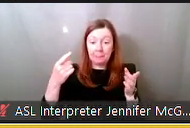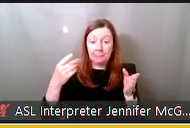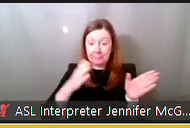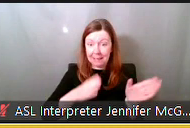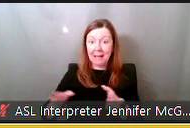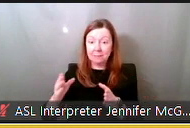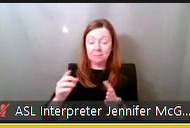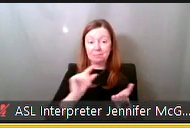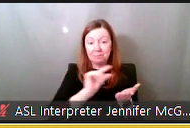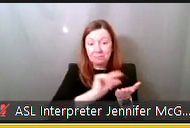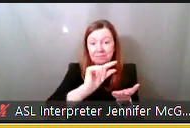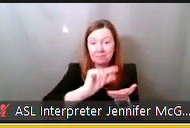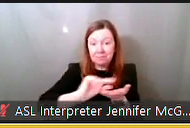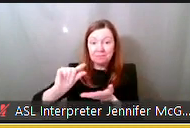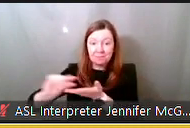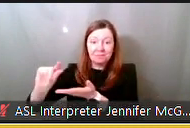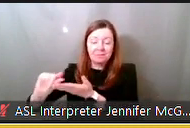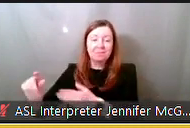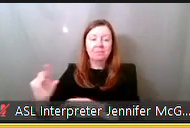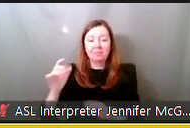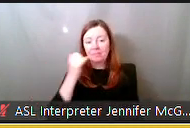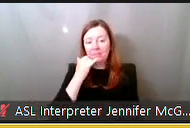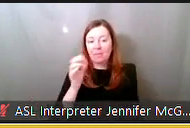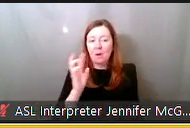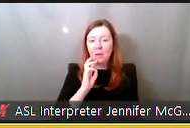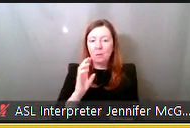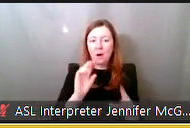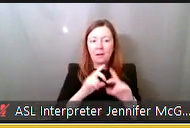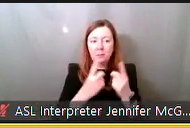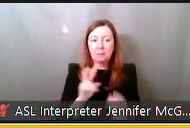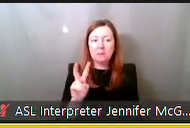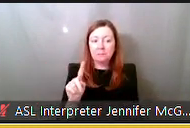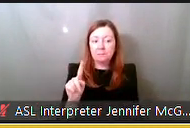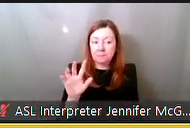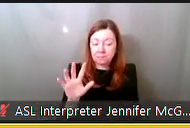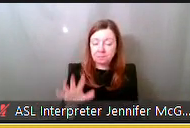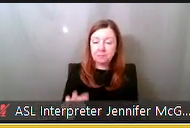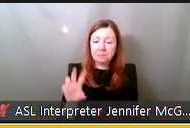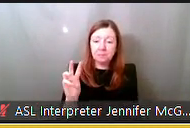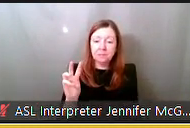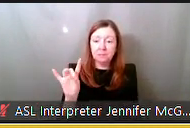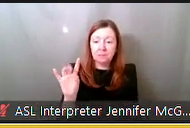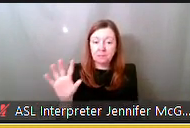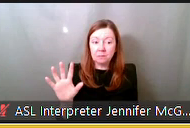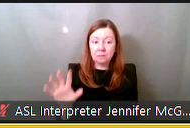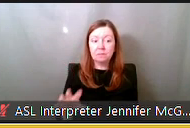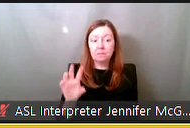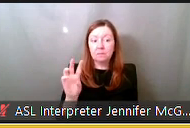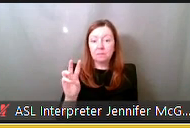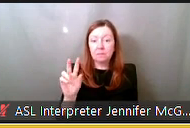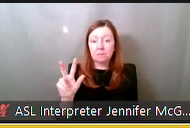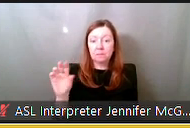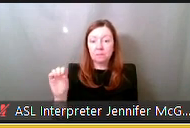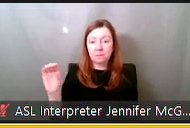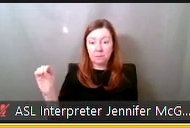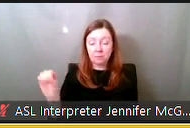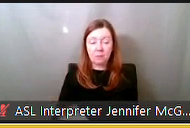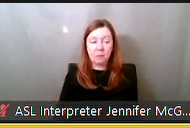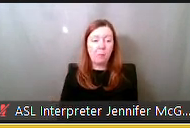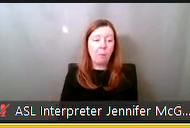的这个保护时间，是帮助大家如果说大家会